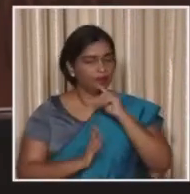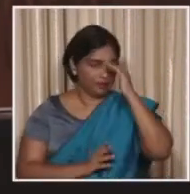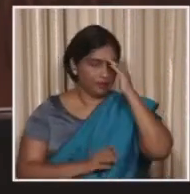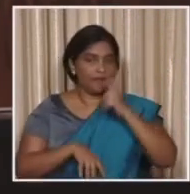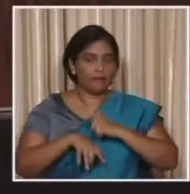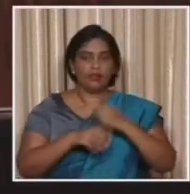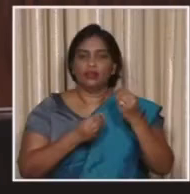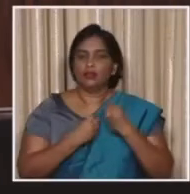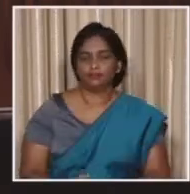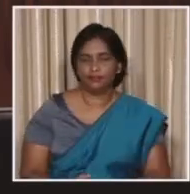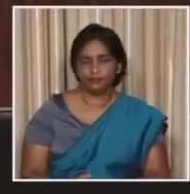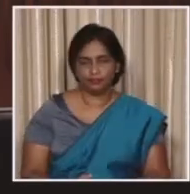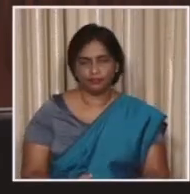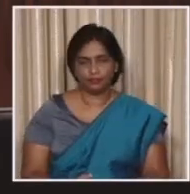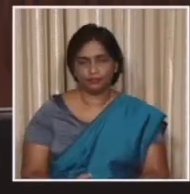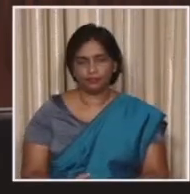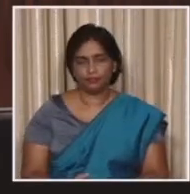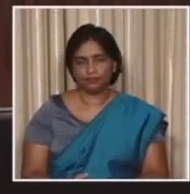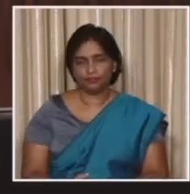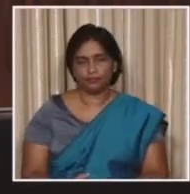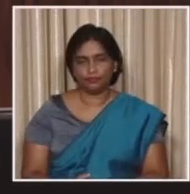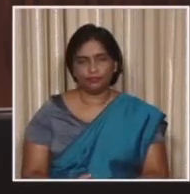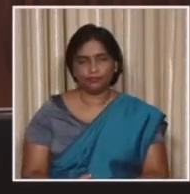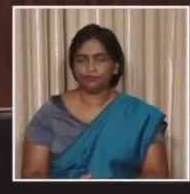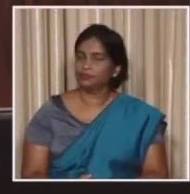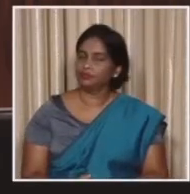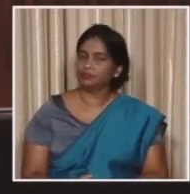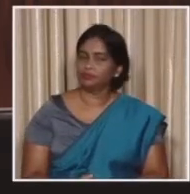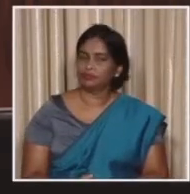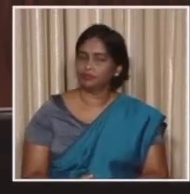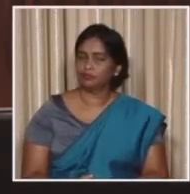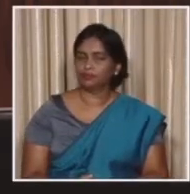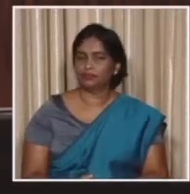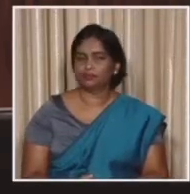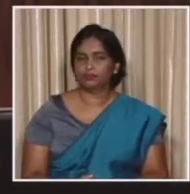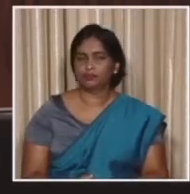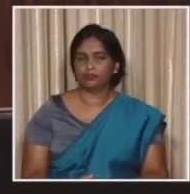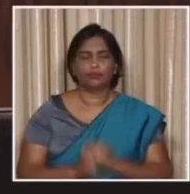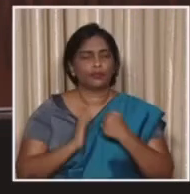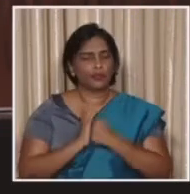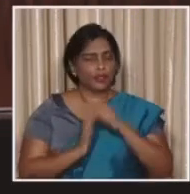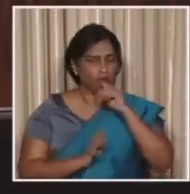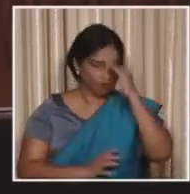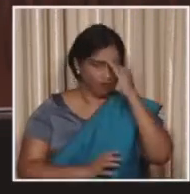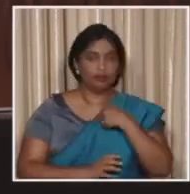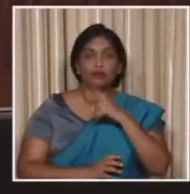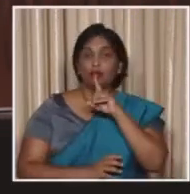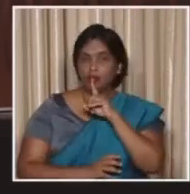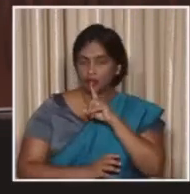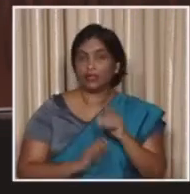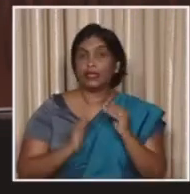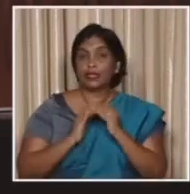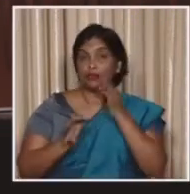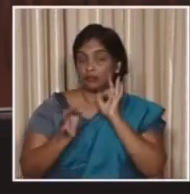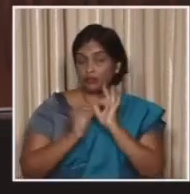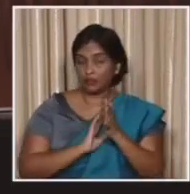වෙලාව ලබා දීම සම්බන්ධයෙන්. මොකද බණ්ඩාර මන්තුමා? ගරු කතානායකතුමනි, මම කතා කරන්නේ ගෙවල් ගිනි